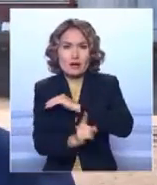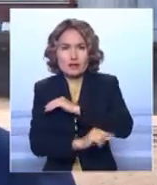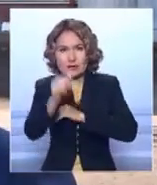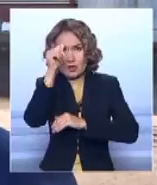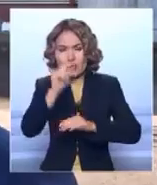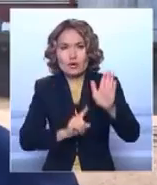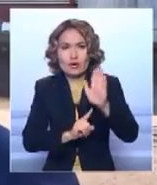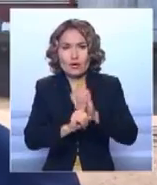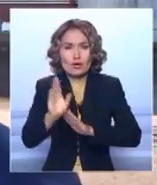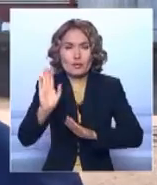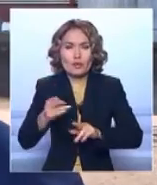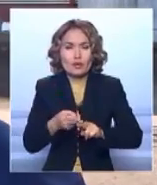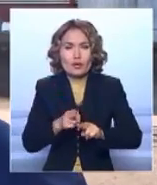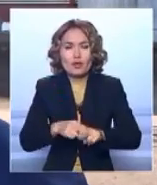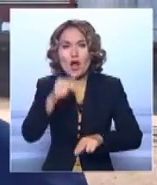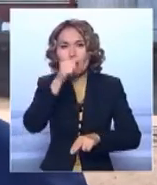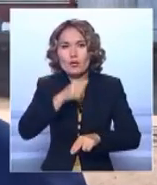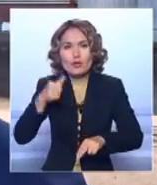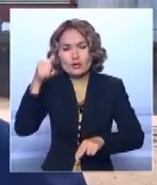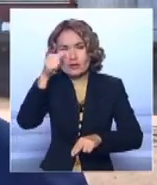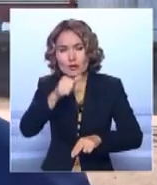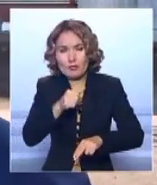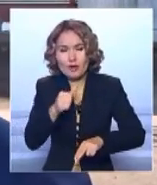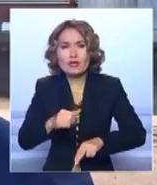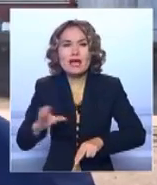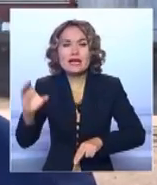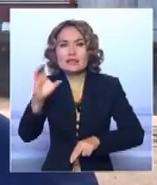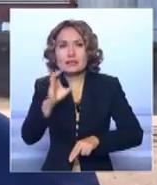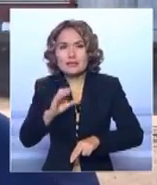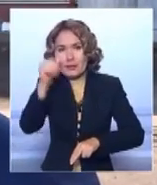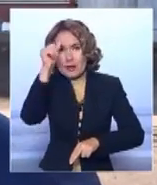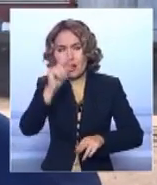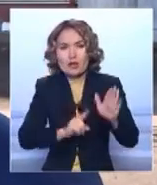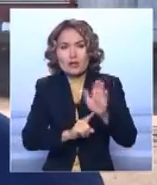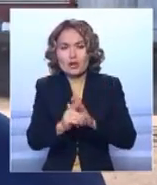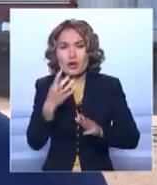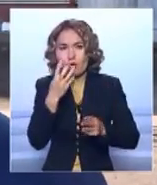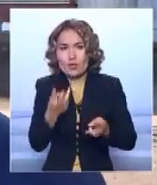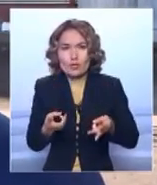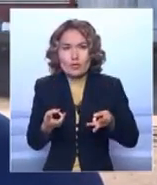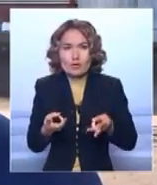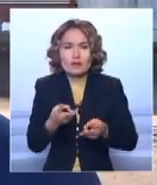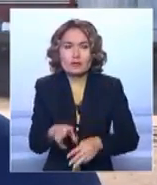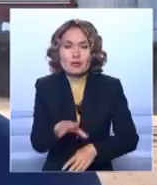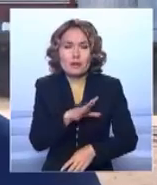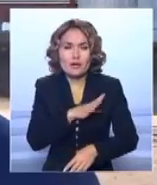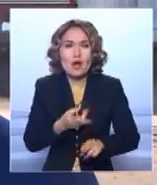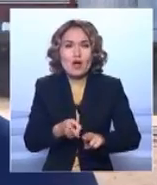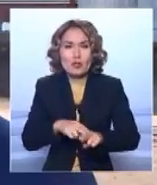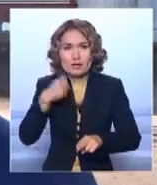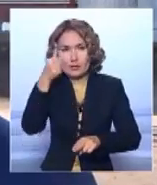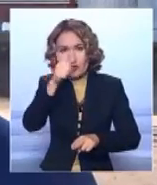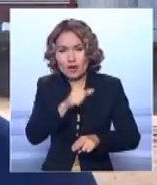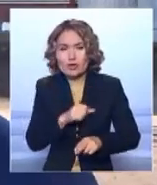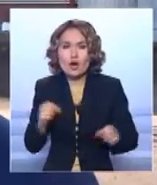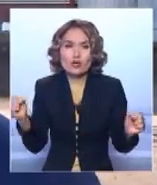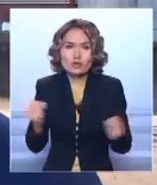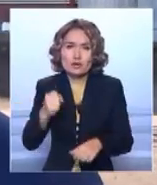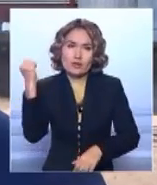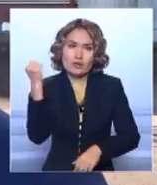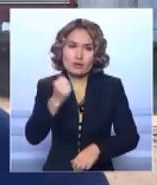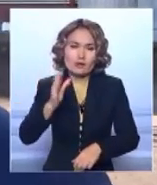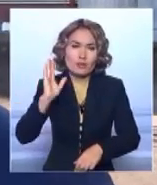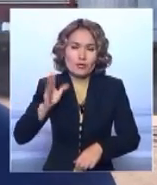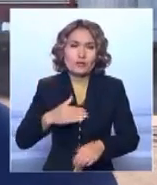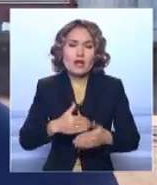өткен жылы сынап бағанасы 0 градусқа дейін төмендеп, қазанның 2-сі күні бастауға мәжбүр болдық. Биыл да байқаймыз, егер қажеттілік